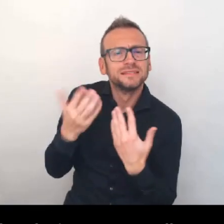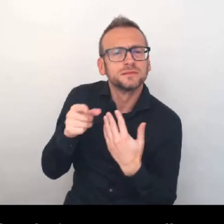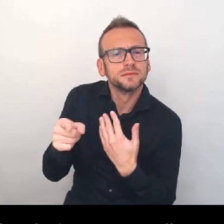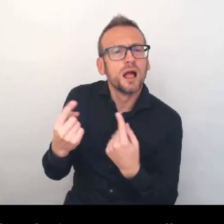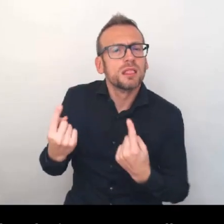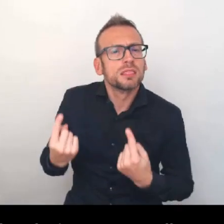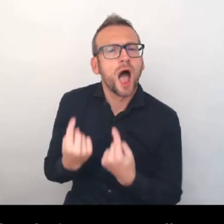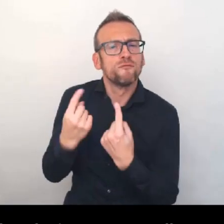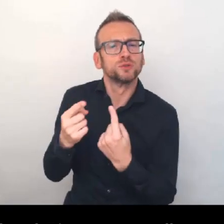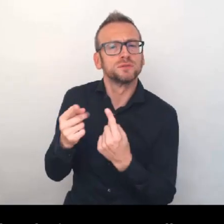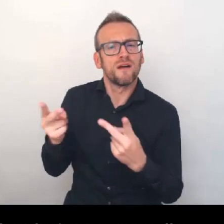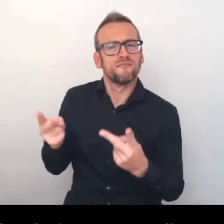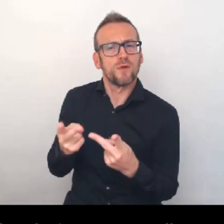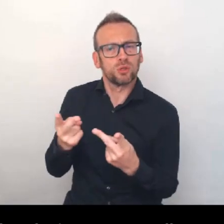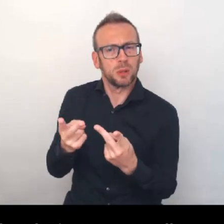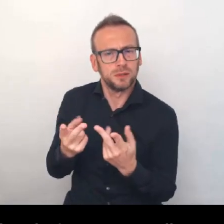mitgehabt.